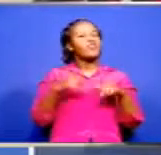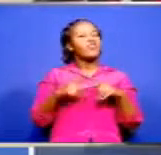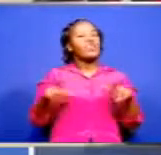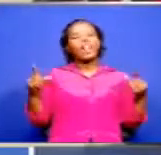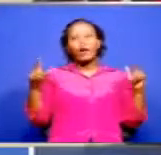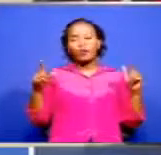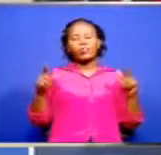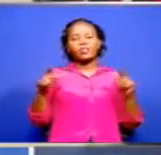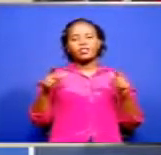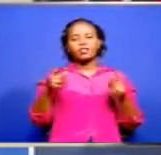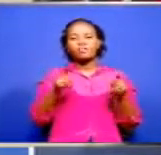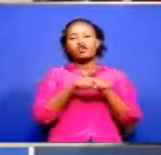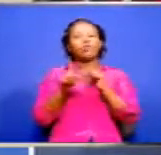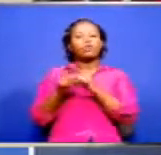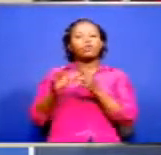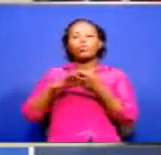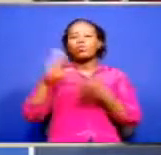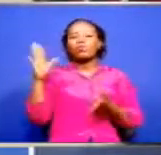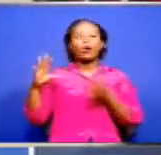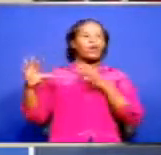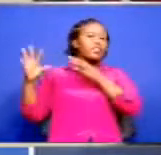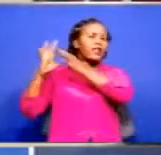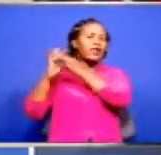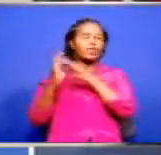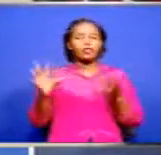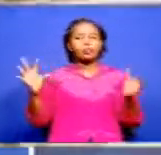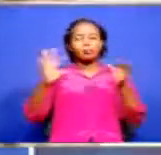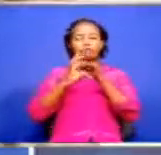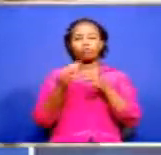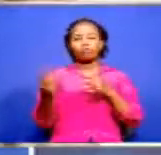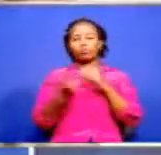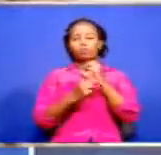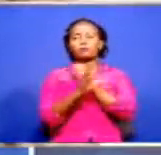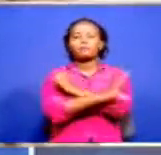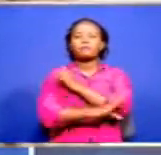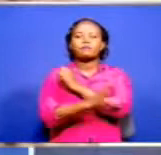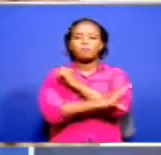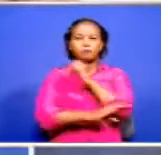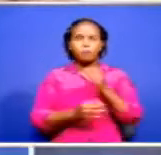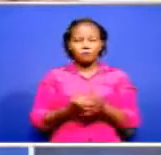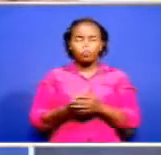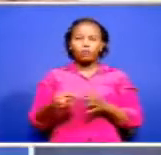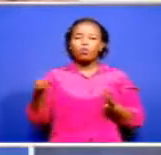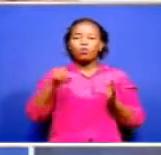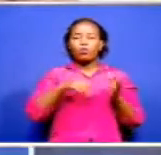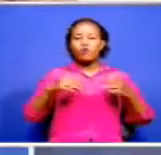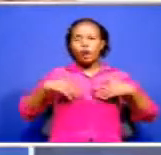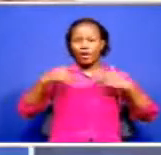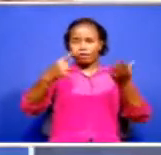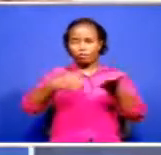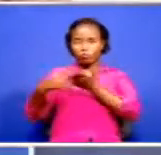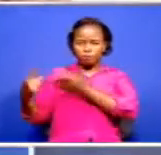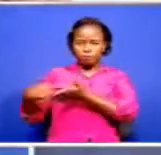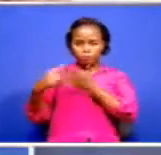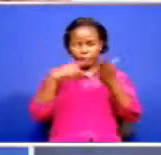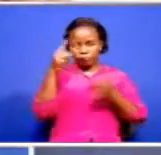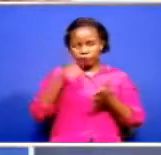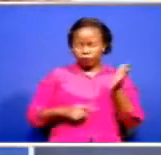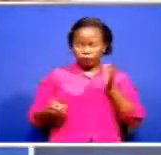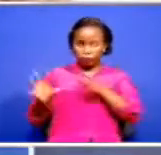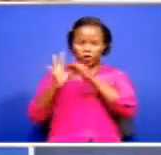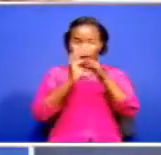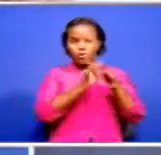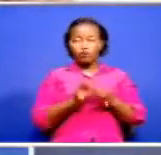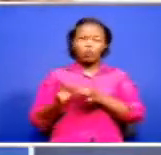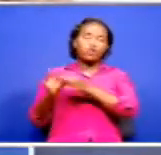sawia na turathi zinazowaleta pamoja raia wa mataifa hayo. Na tumejadiliana kuhusu masuala ya ushirikiano